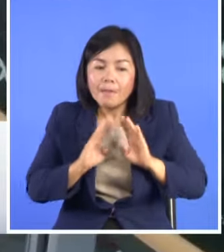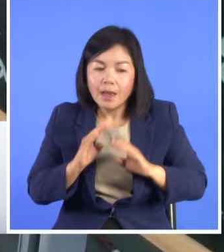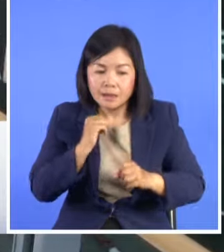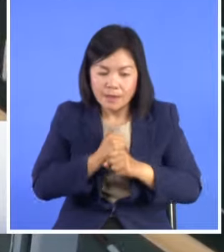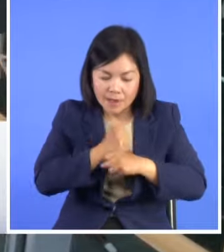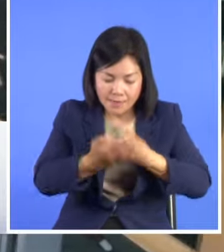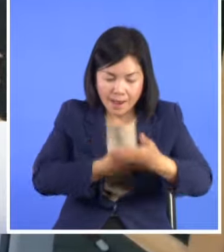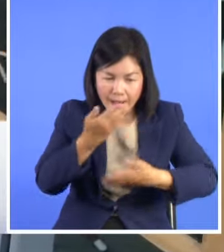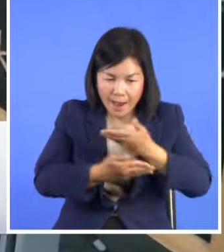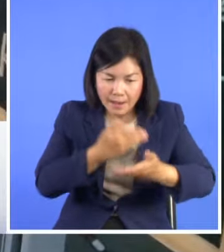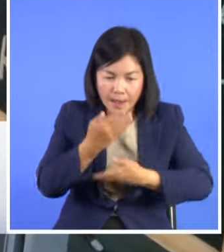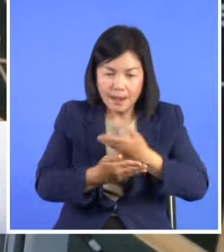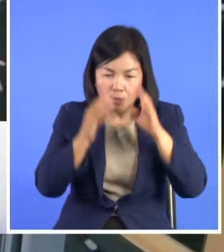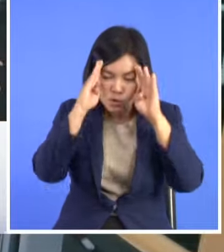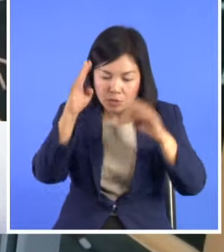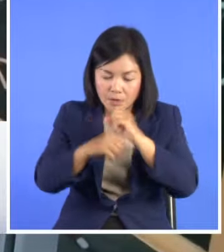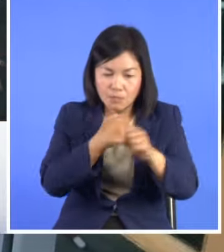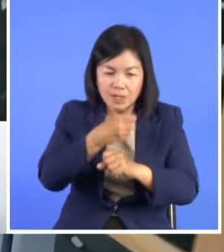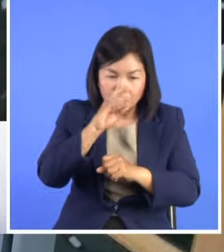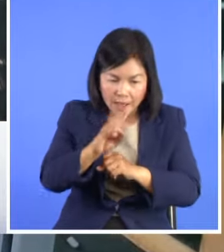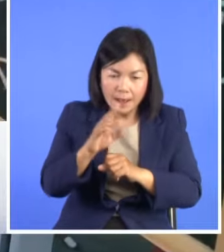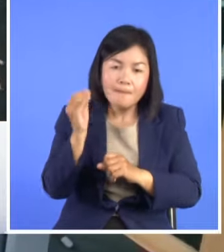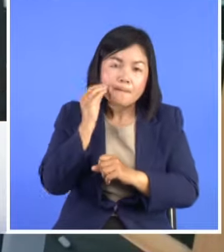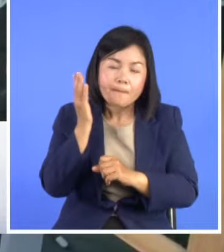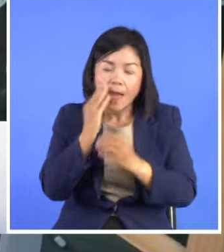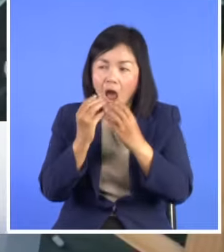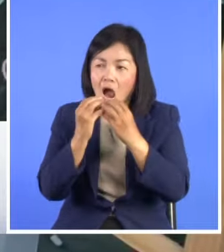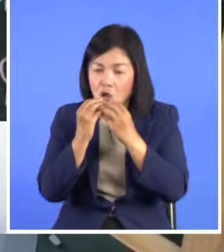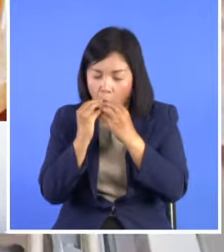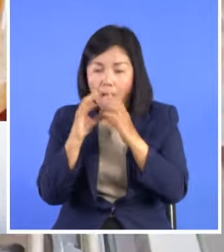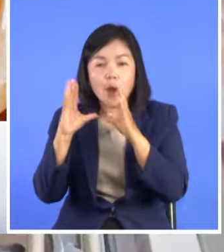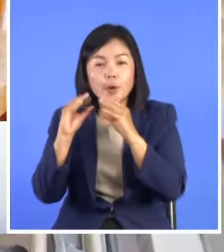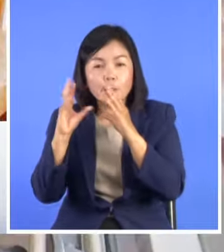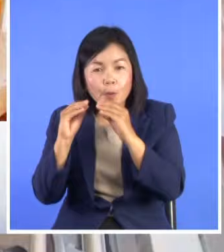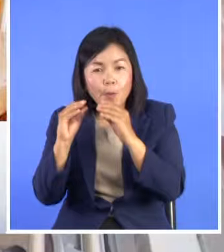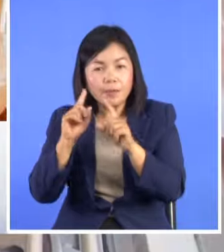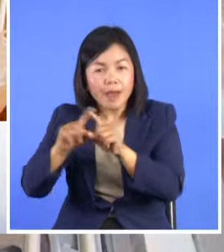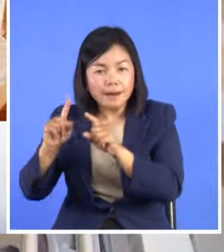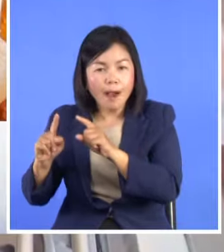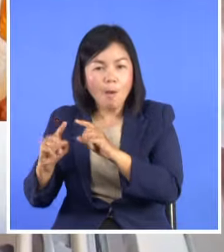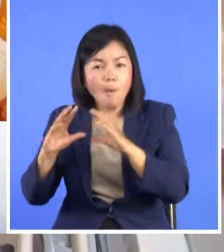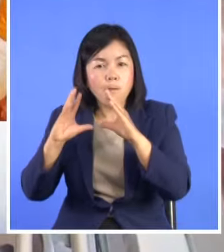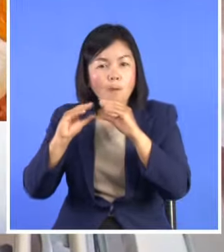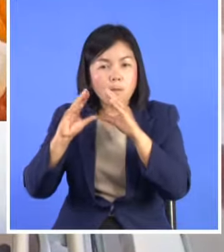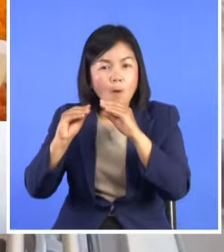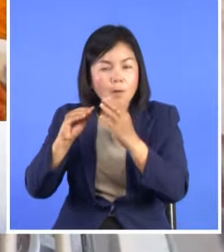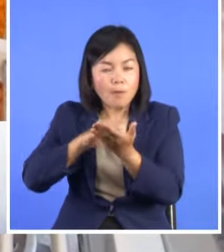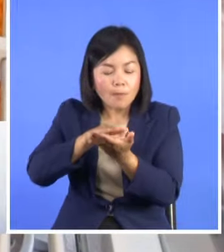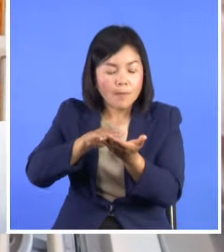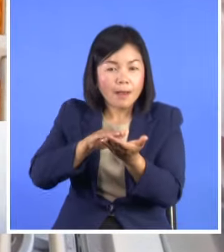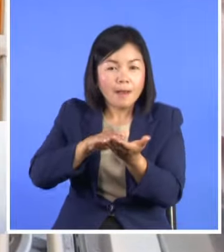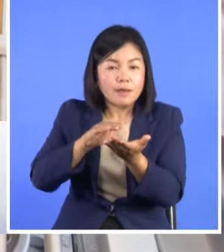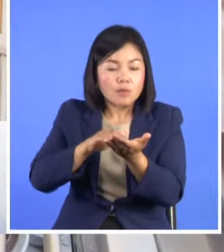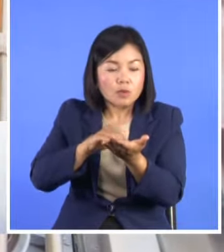17ปีแล้วนะคะสูตรเฉพาะของร้านตัวแป้งกรอบนอกนุ่มในข้างในอัดแน่นด้วยครีมที่รสชาติไม่หวานเกินไปไม่มี